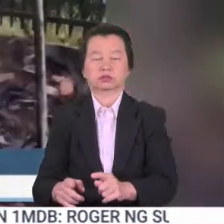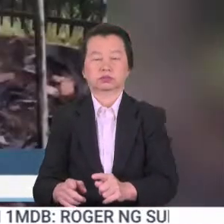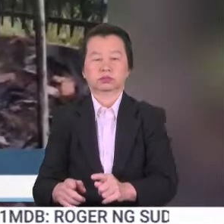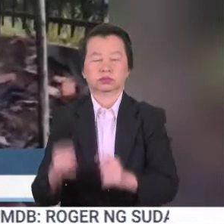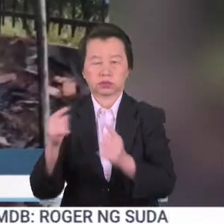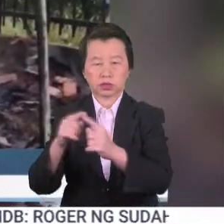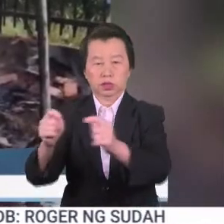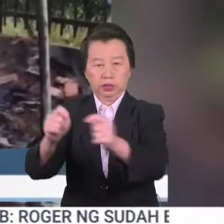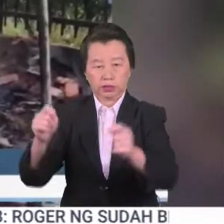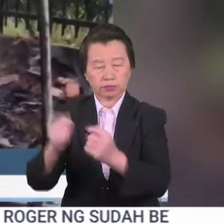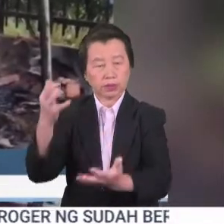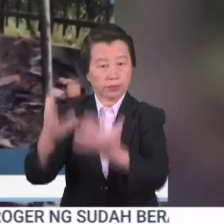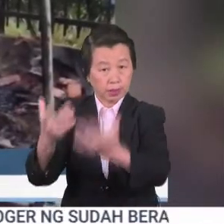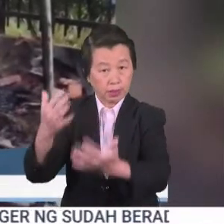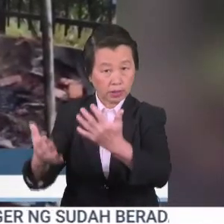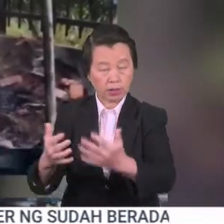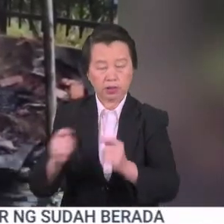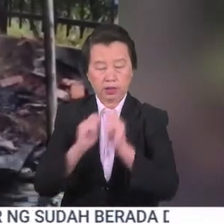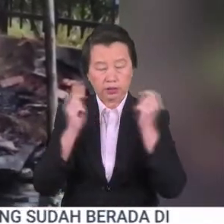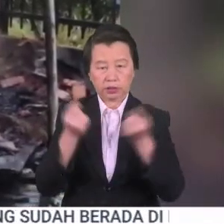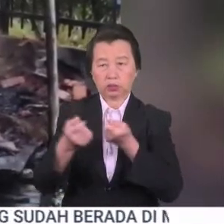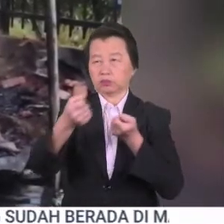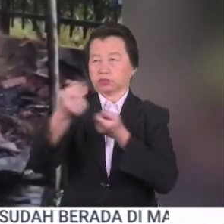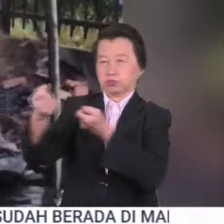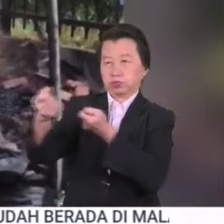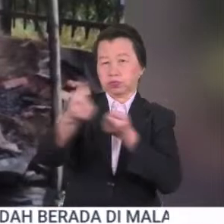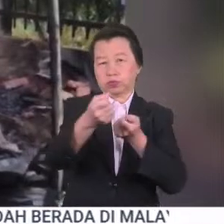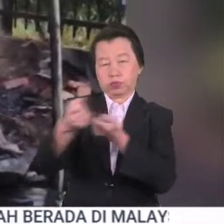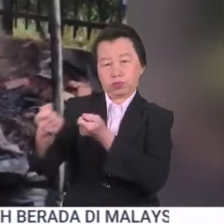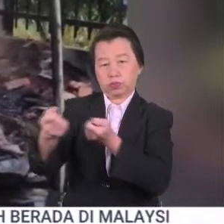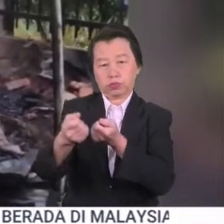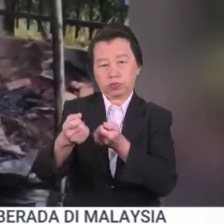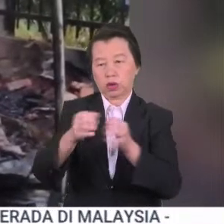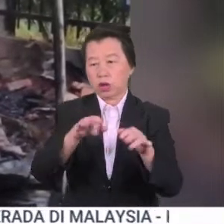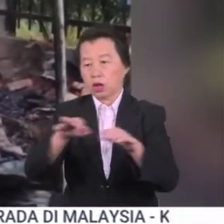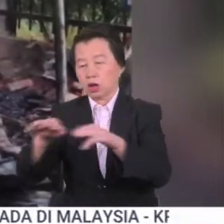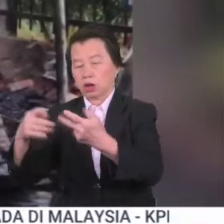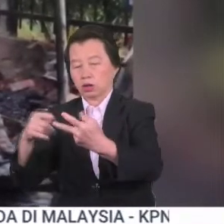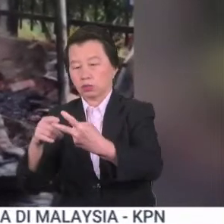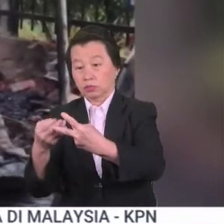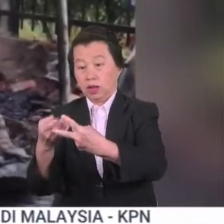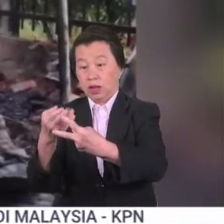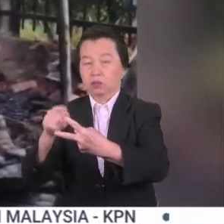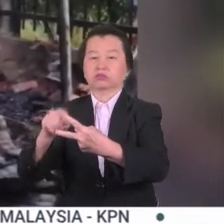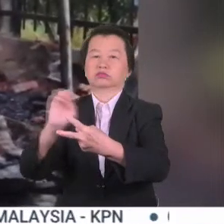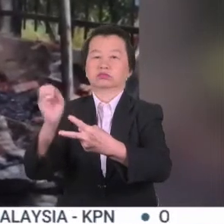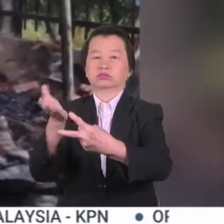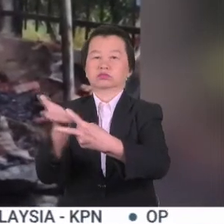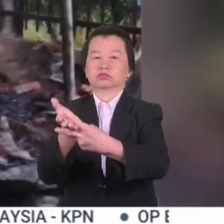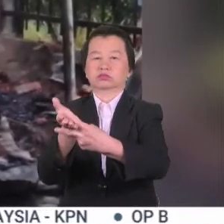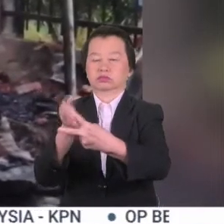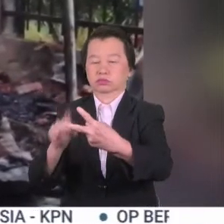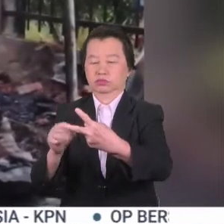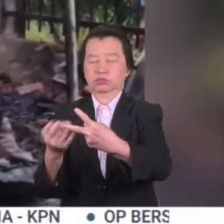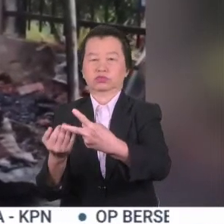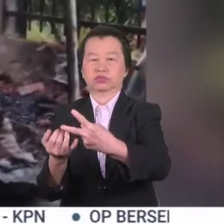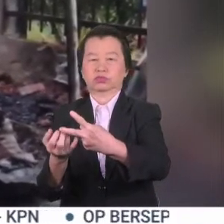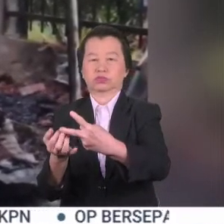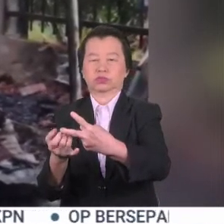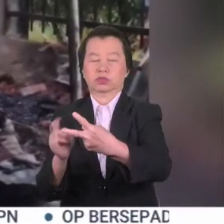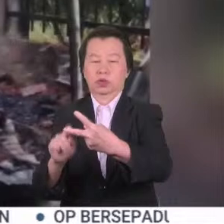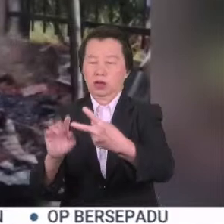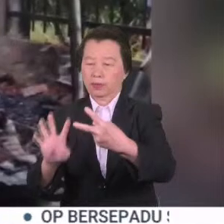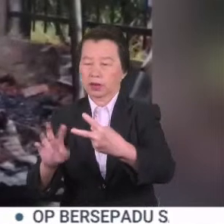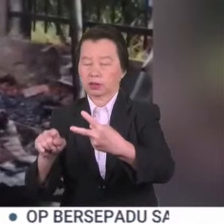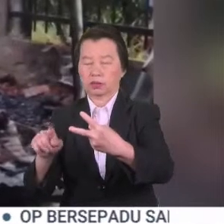digegaskan ke lokasi kejadian pasukan itu berjaya mengawal kebakaran daripada merebak ke tingkat atas rumah berkenaan dan rumah berhampiran pada pukul